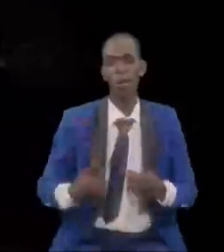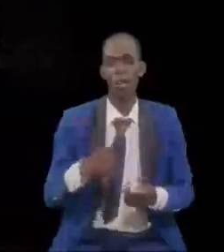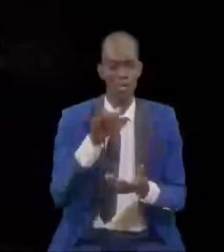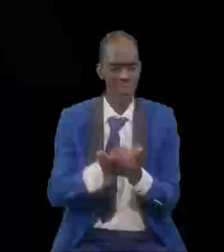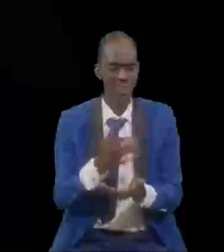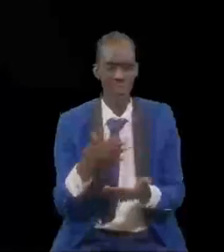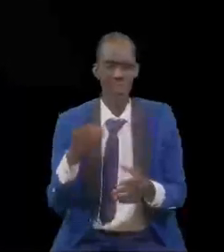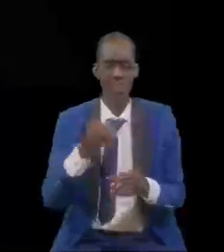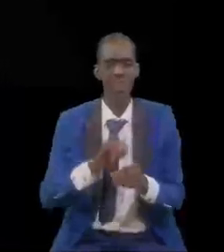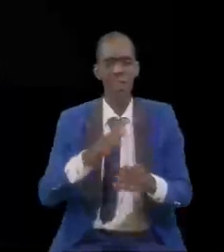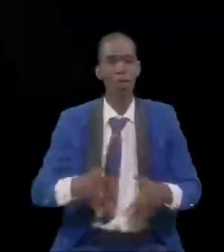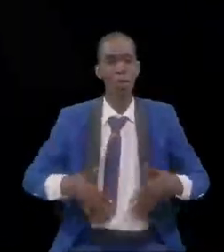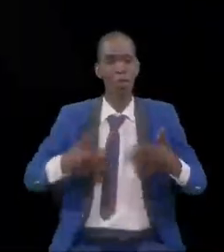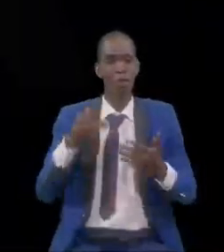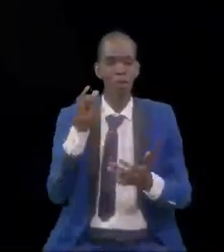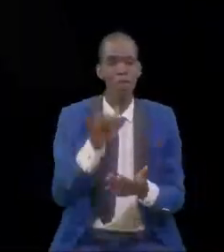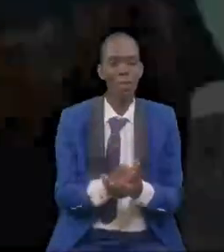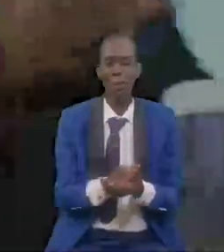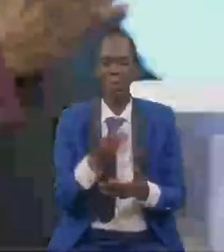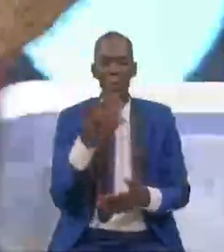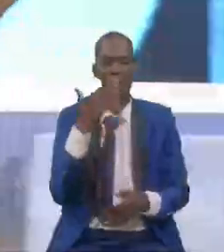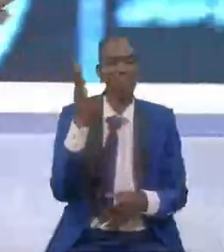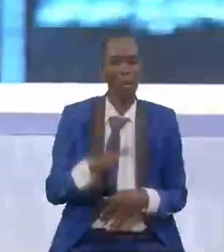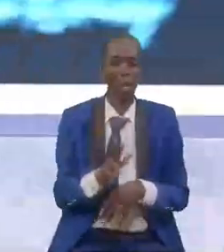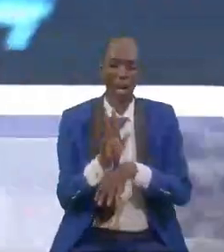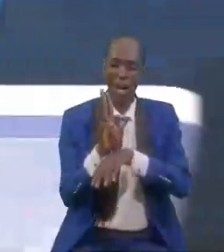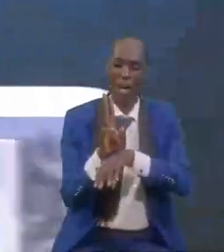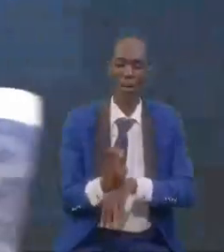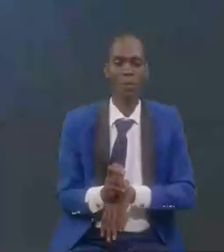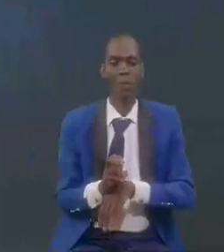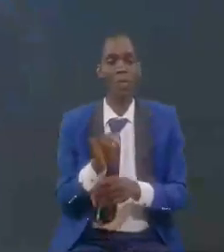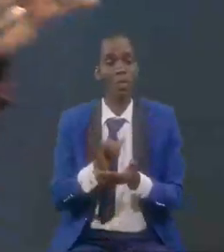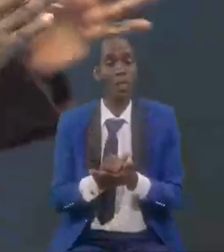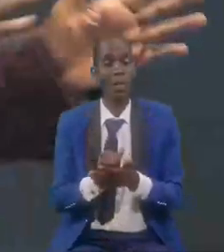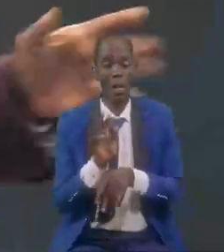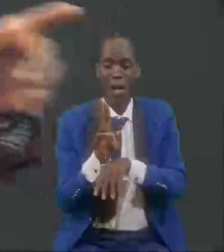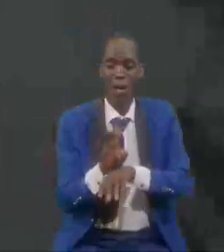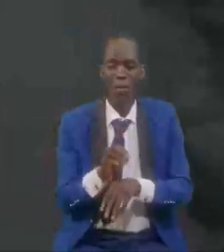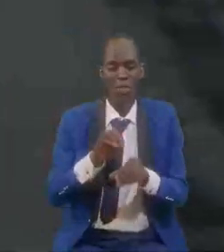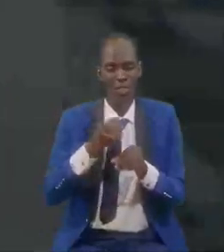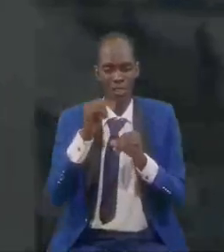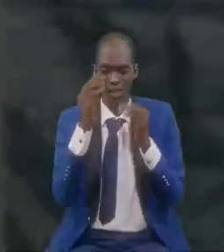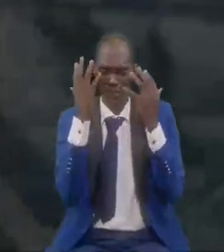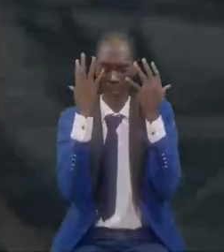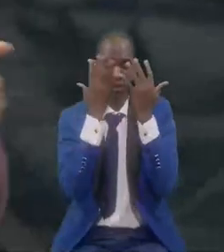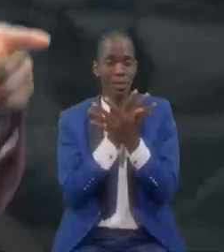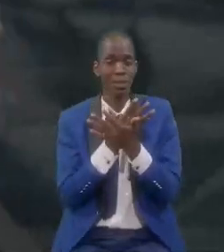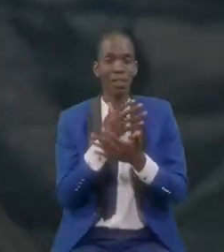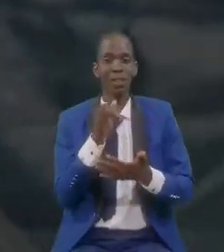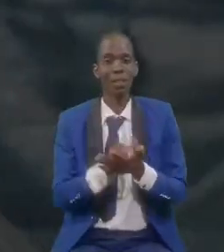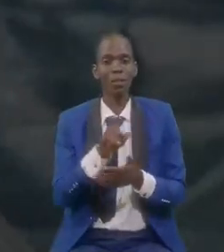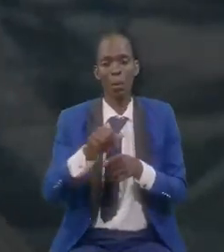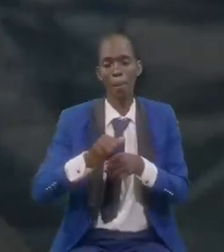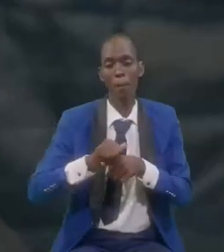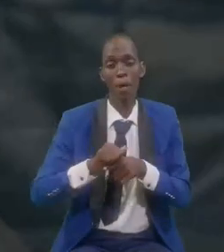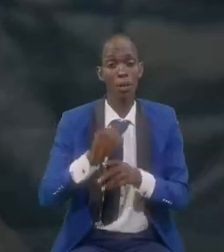vie, cette habitude nocturne, cette habitude des ténèbres que tu